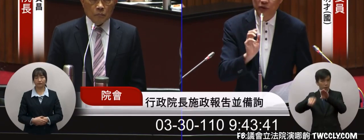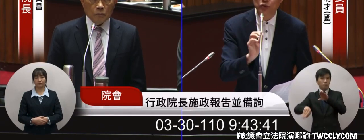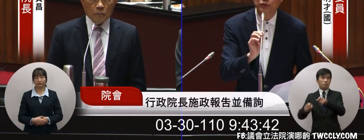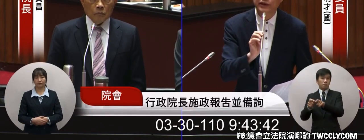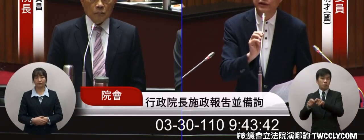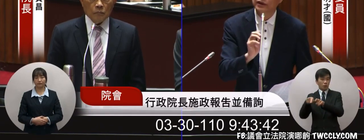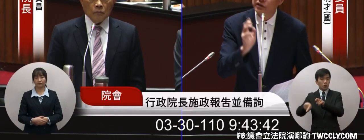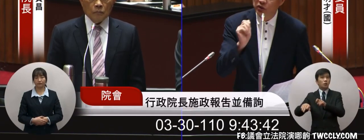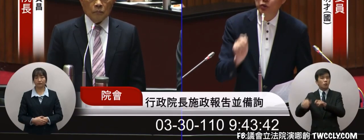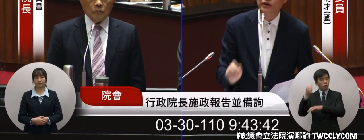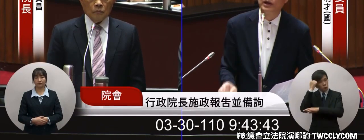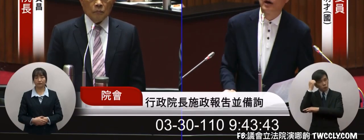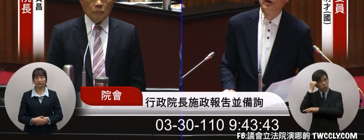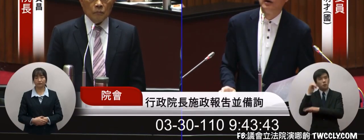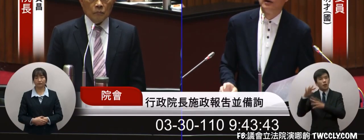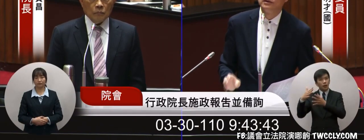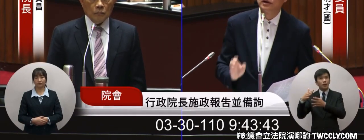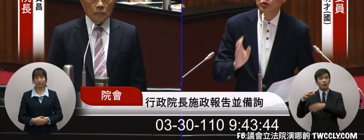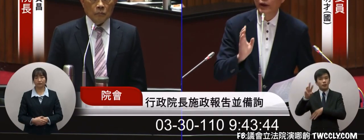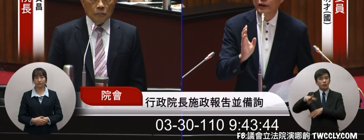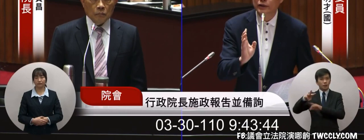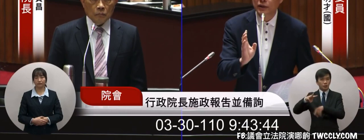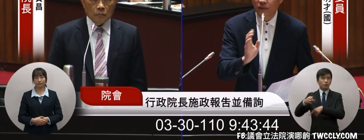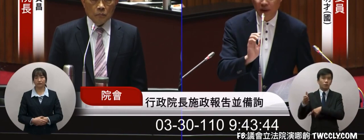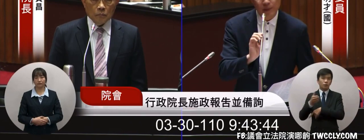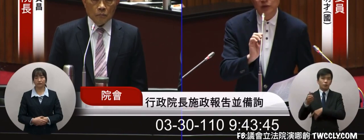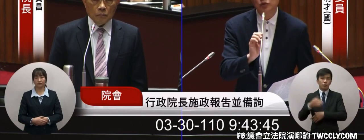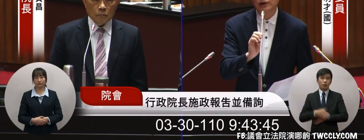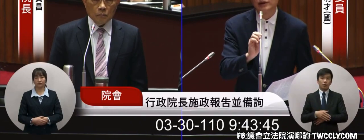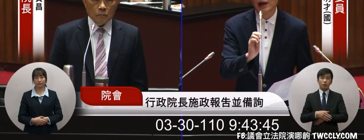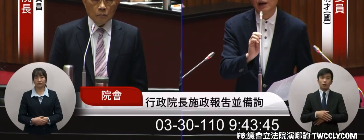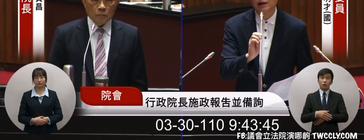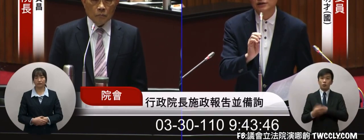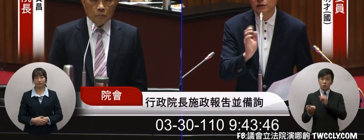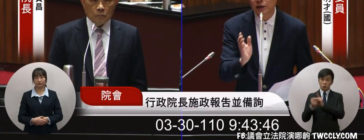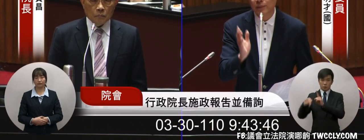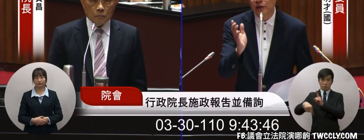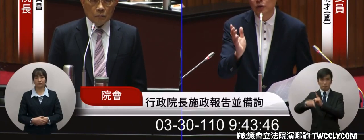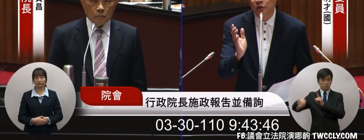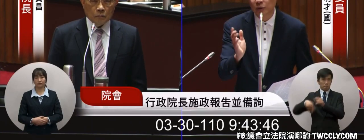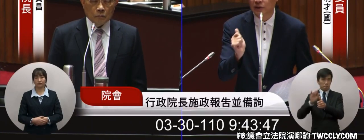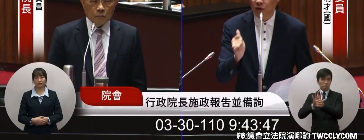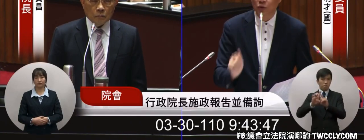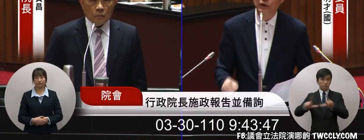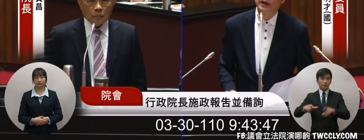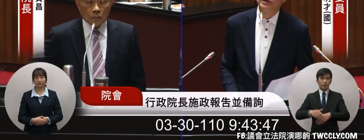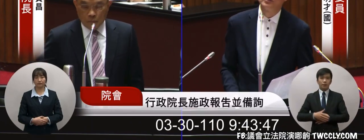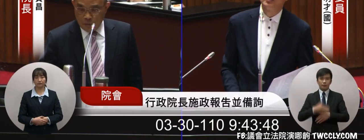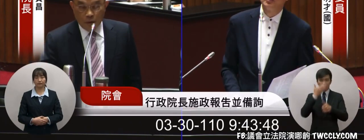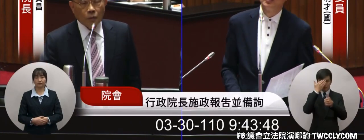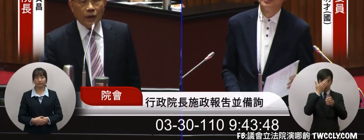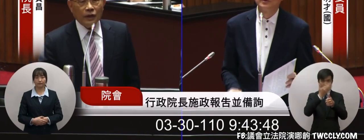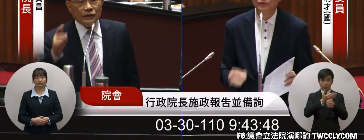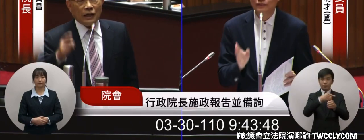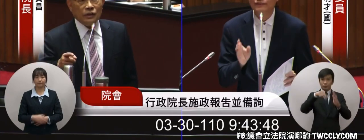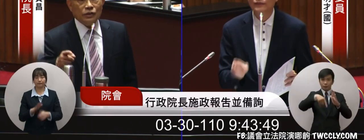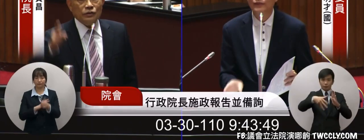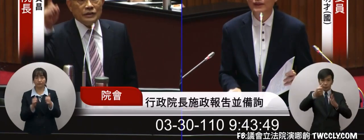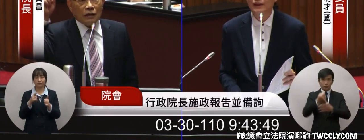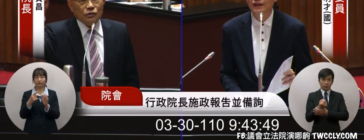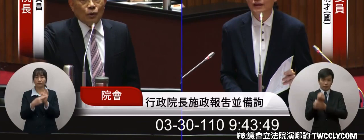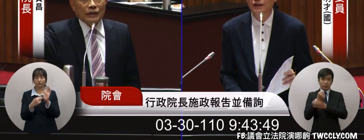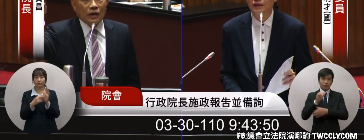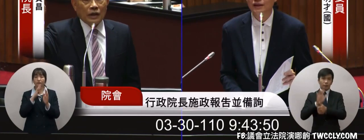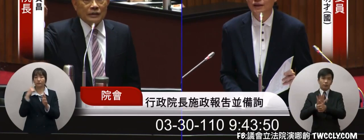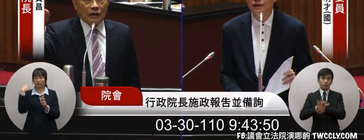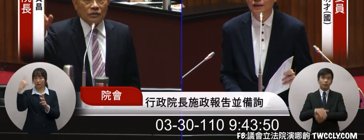進出的居民以及學校這個對地方的防術很大這次你要拜託蘇院長多多來協助你講的就是